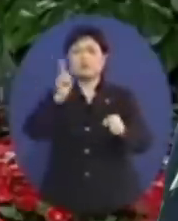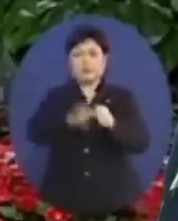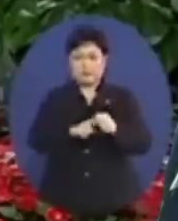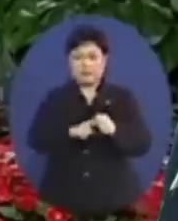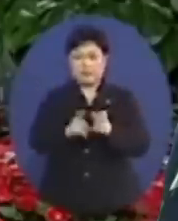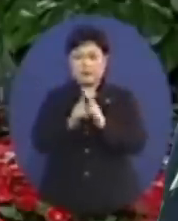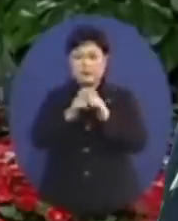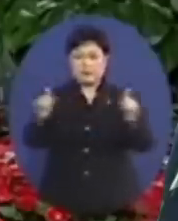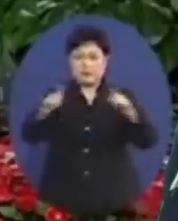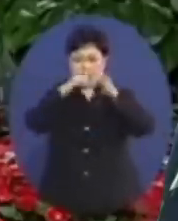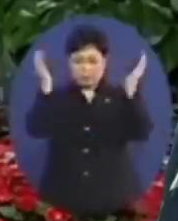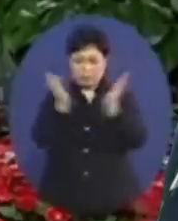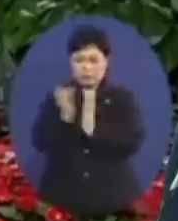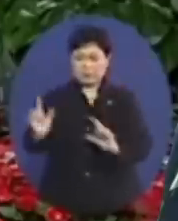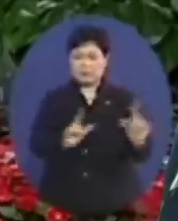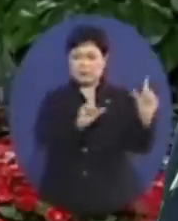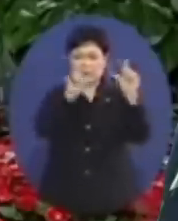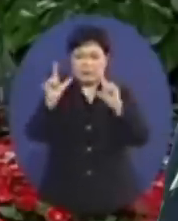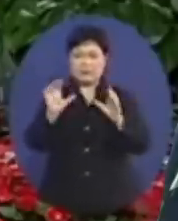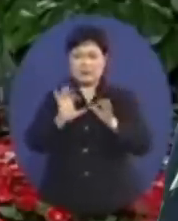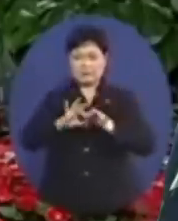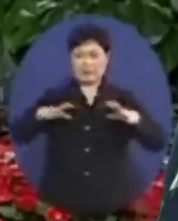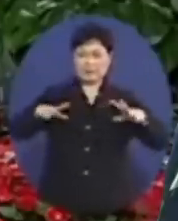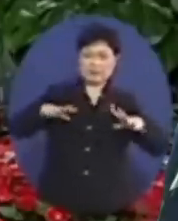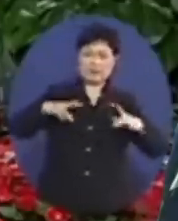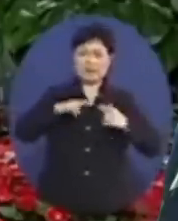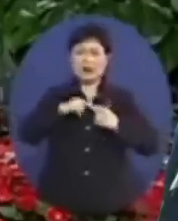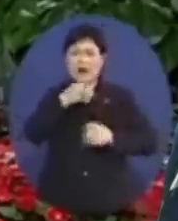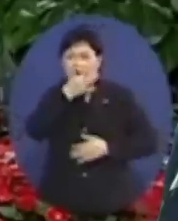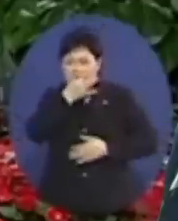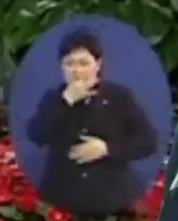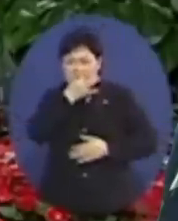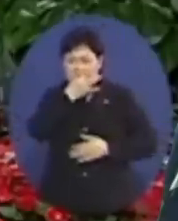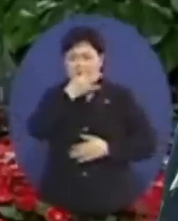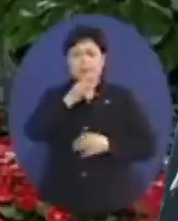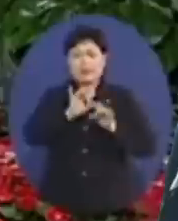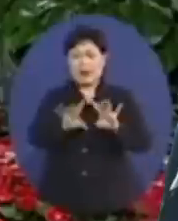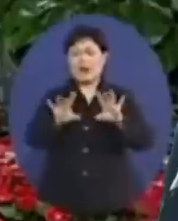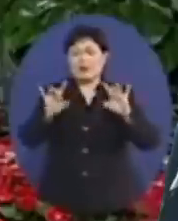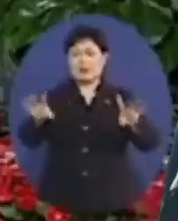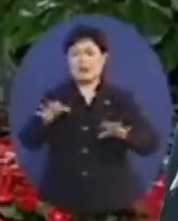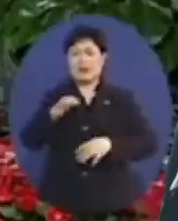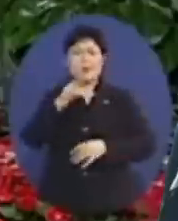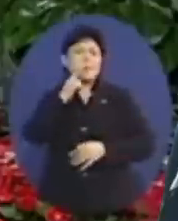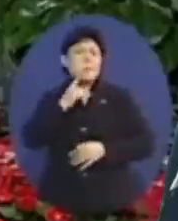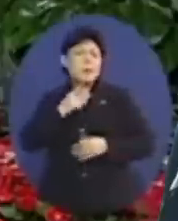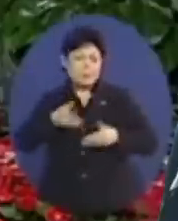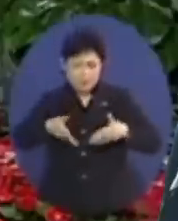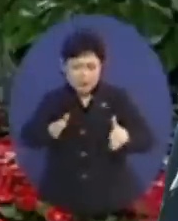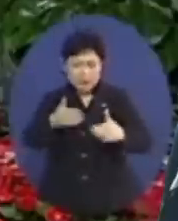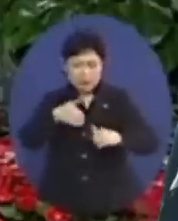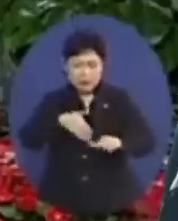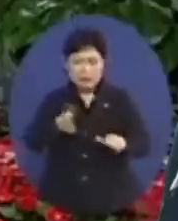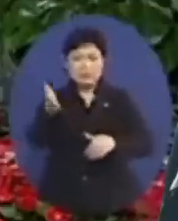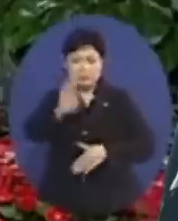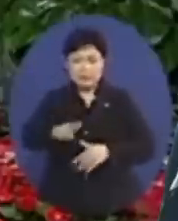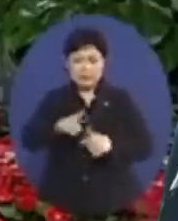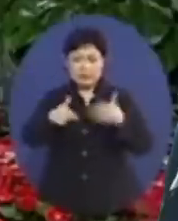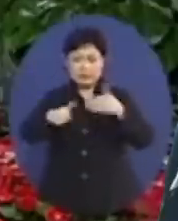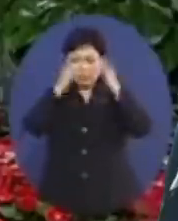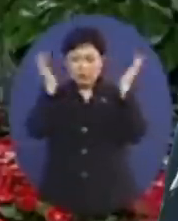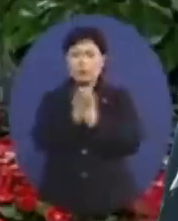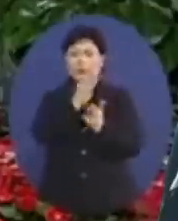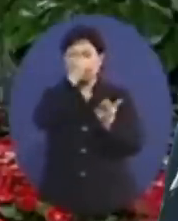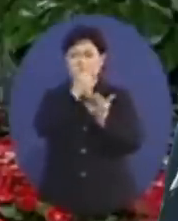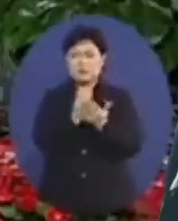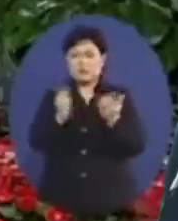모두 인생의 자랑과 욕심에 따라 제가 각각 탐욕의 길로 가고 예수님은 이 모든 우리의 죄를